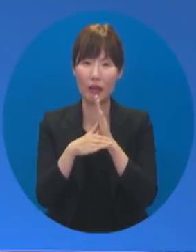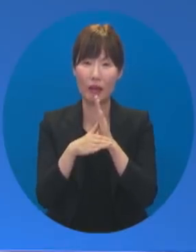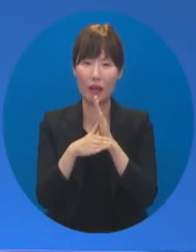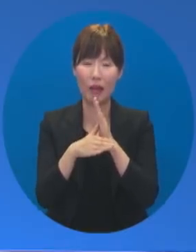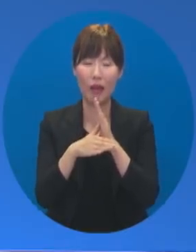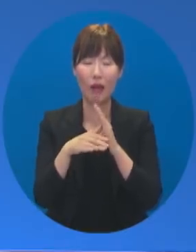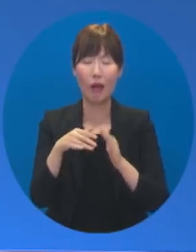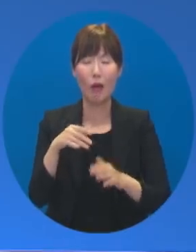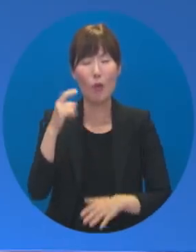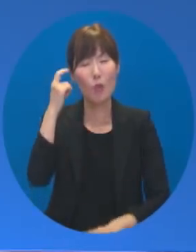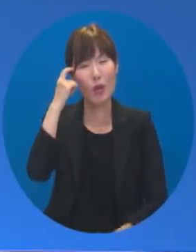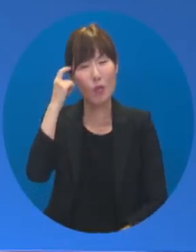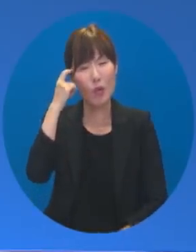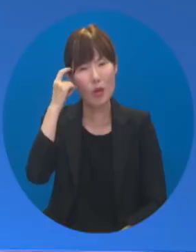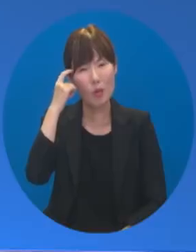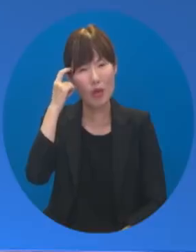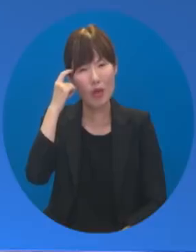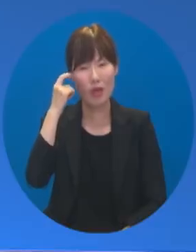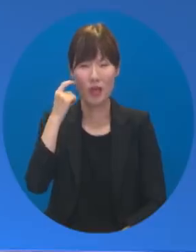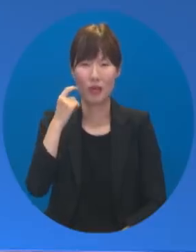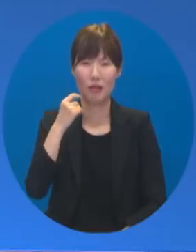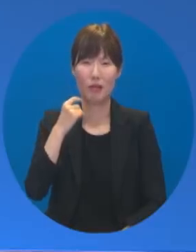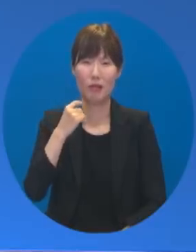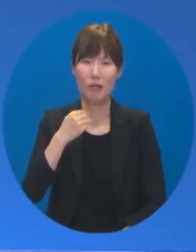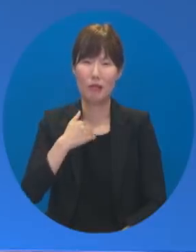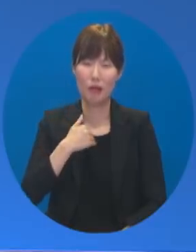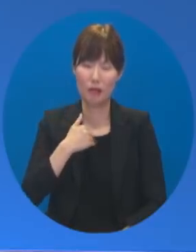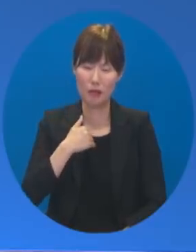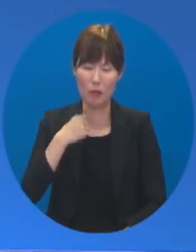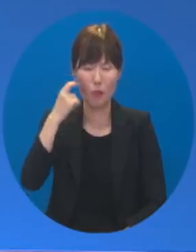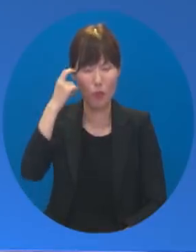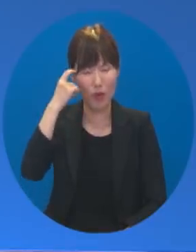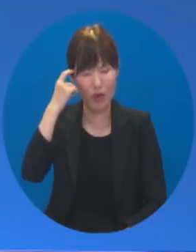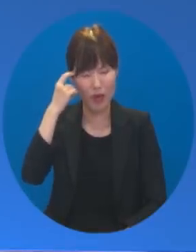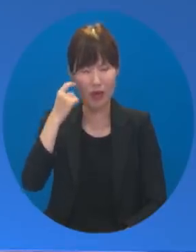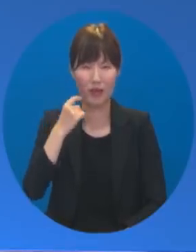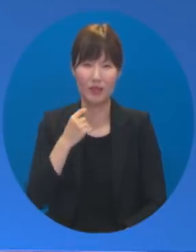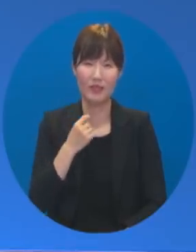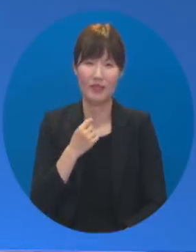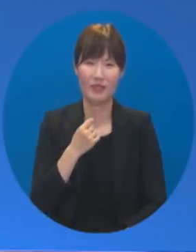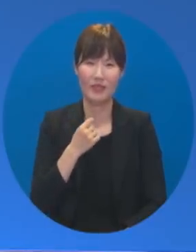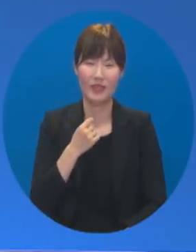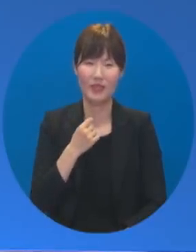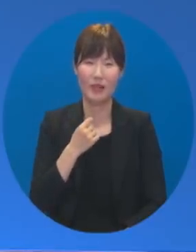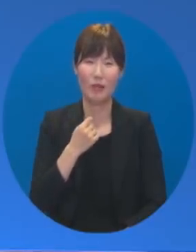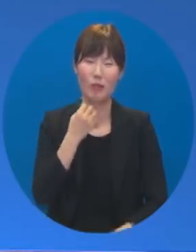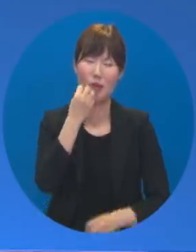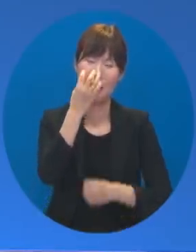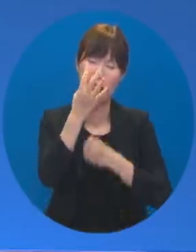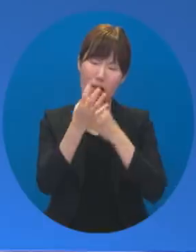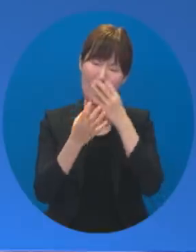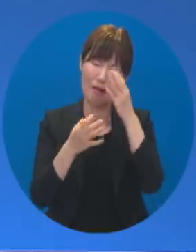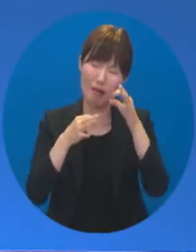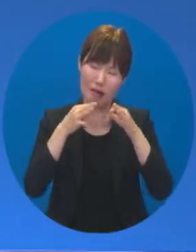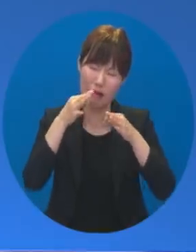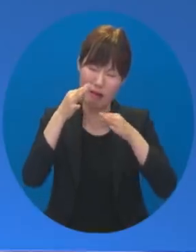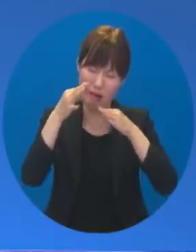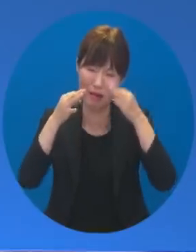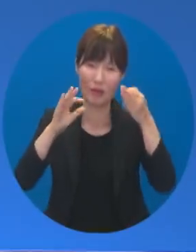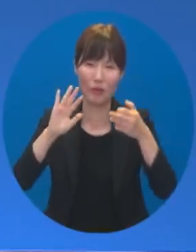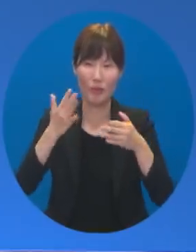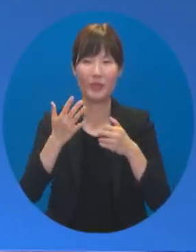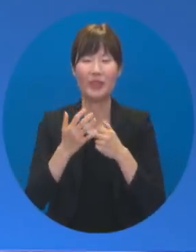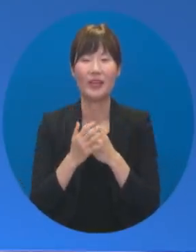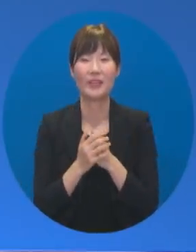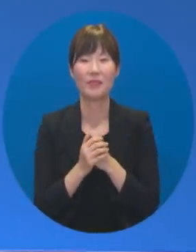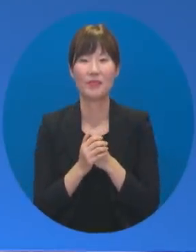왜 그랬어요? 왜 그랬어? 그러니까 이제 그러고 나서 저도 모르게 이제 이 여기는 이렇게 이제 좌석이 이렇게 돼